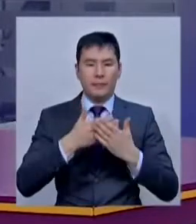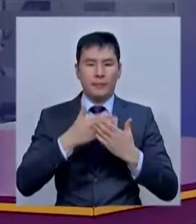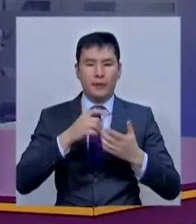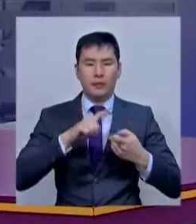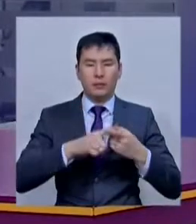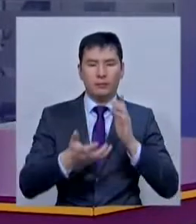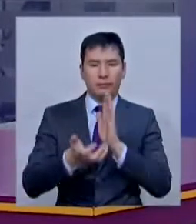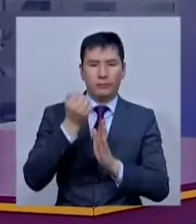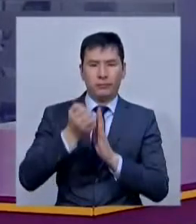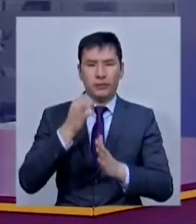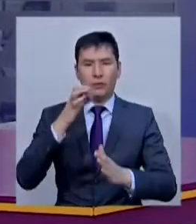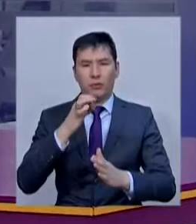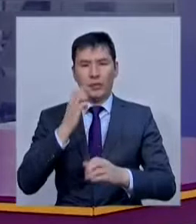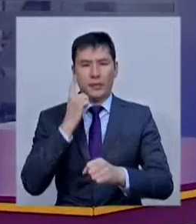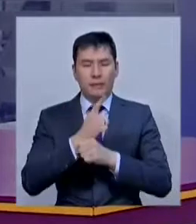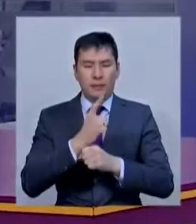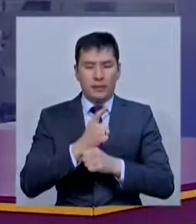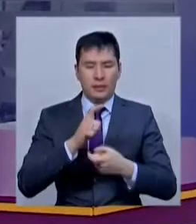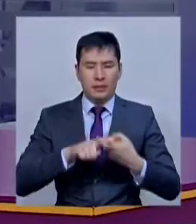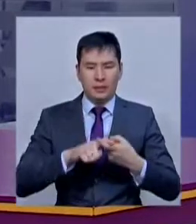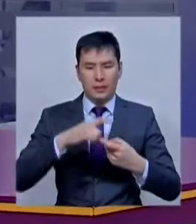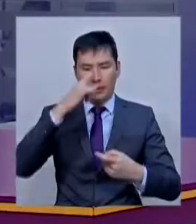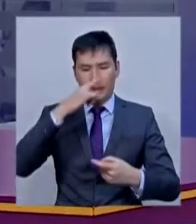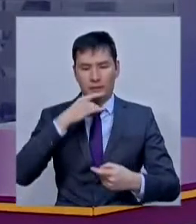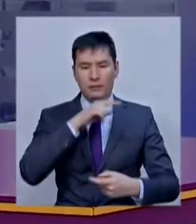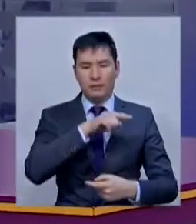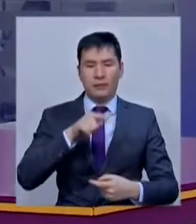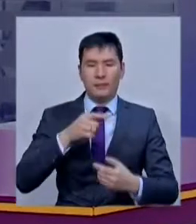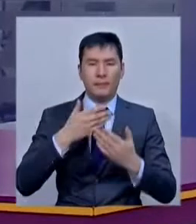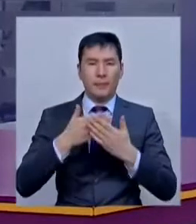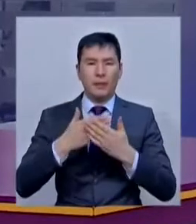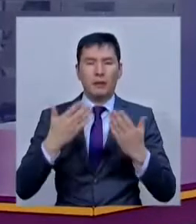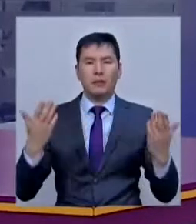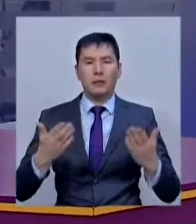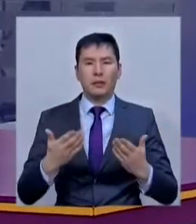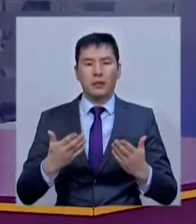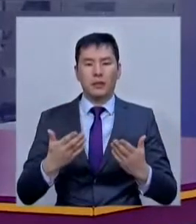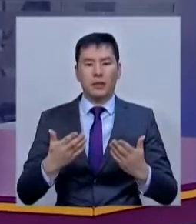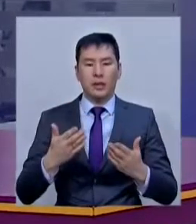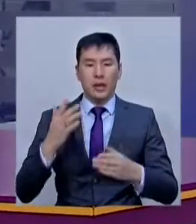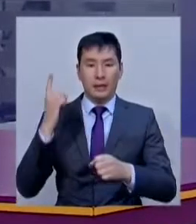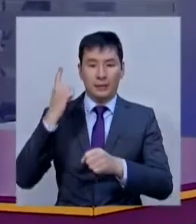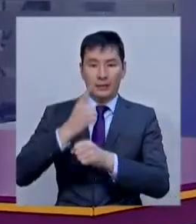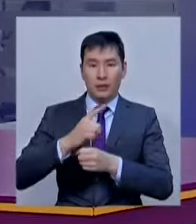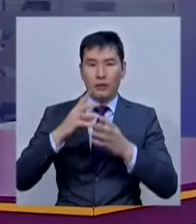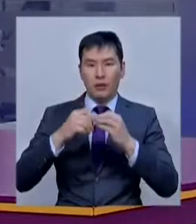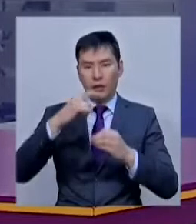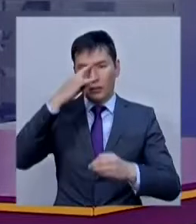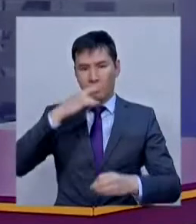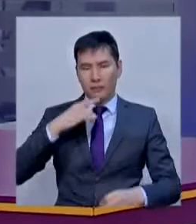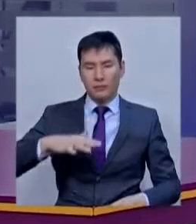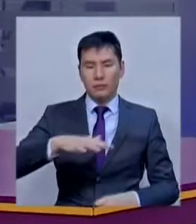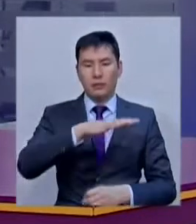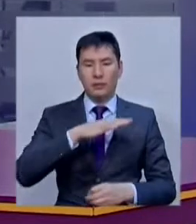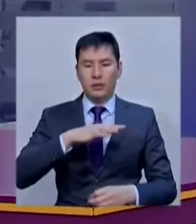өндіруді шектеу туралы ұсыныстың Қазақстан үшін екі жақты тұсы бар. Ол қандай? Ал шектеу қойылса, елдегі жаңа ашылып